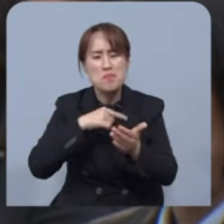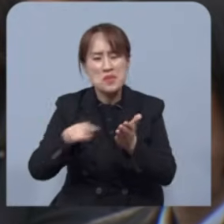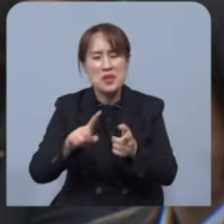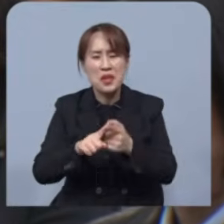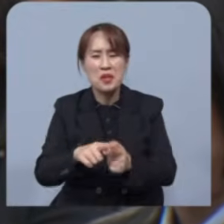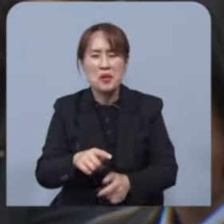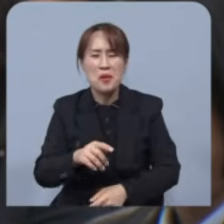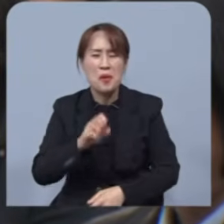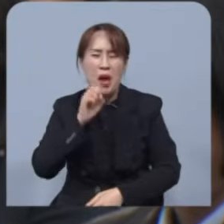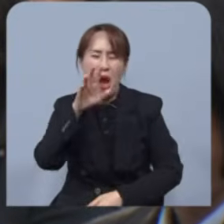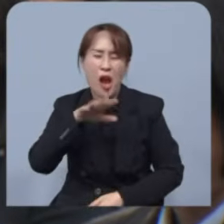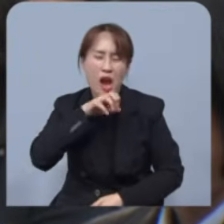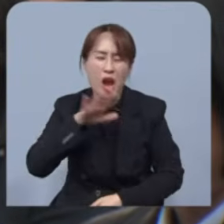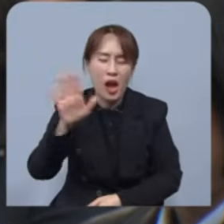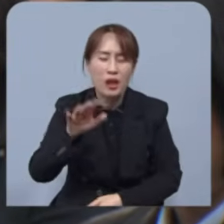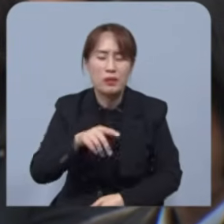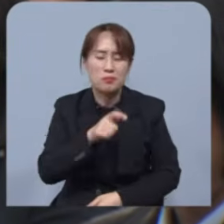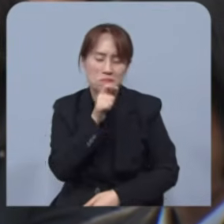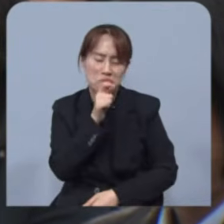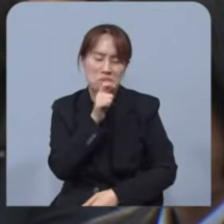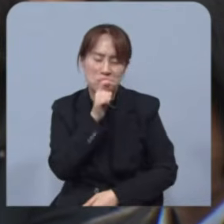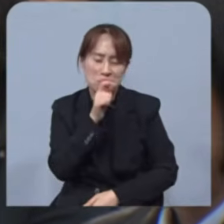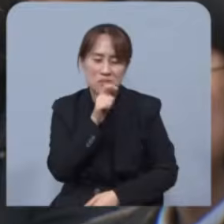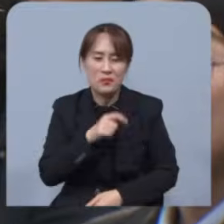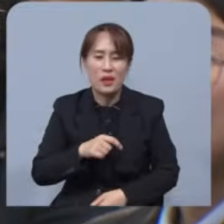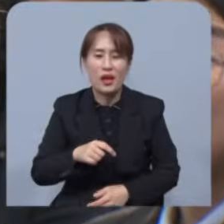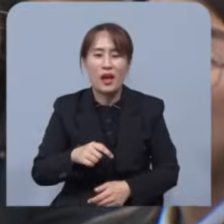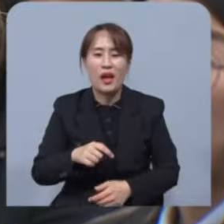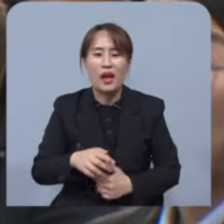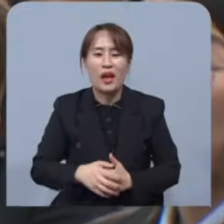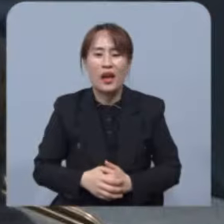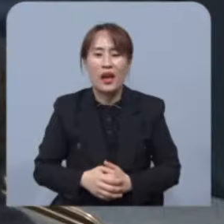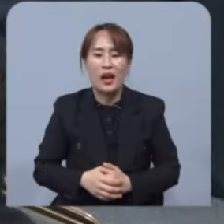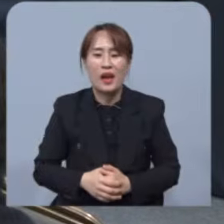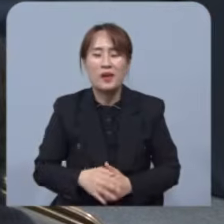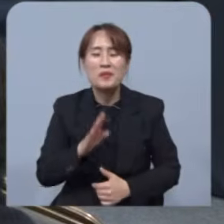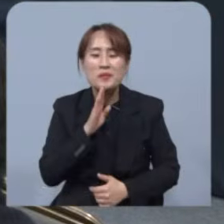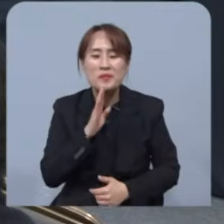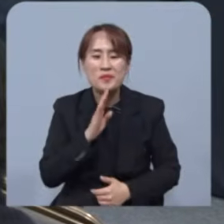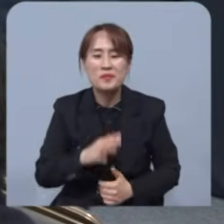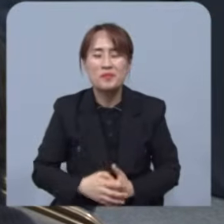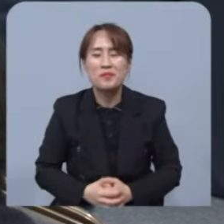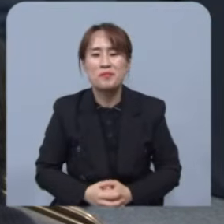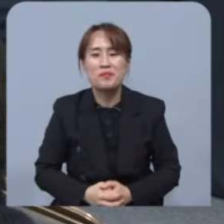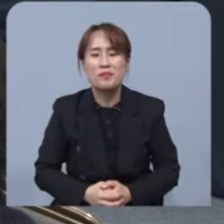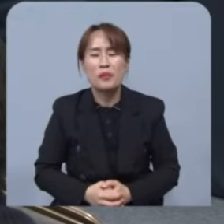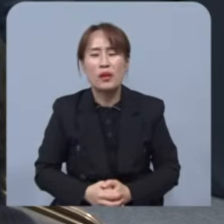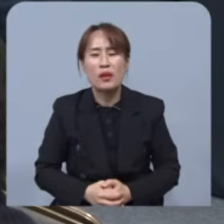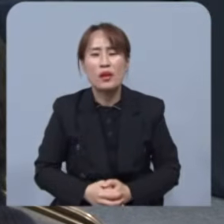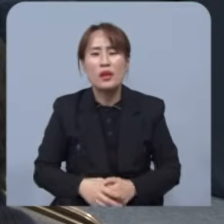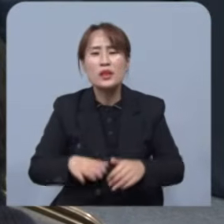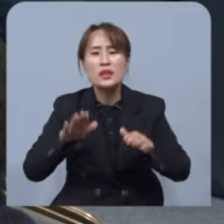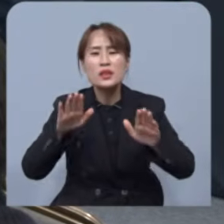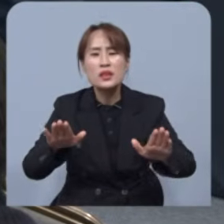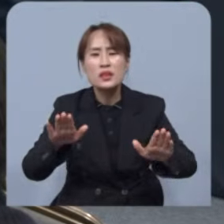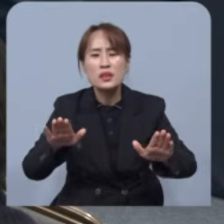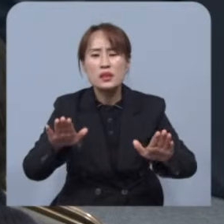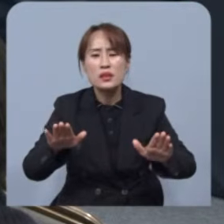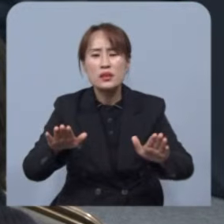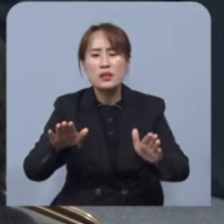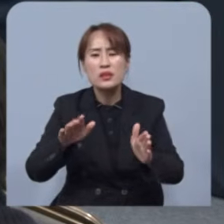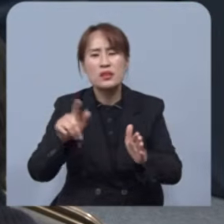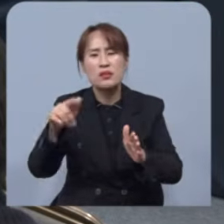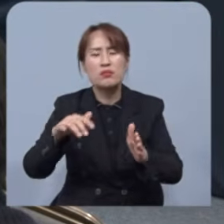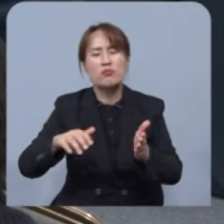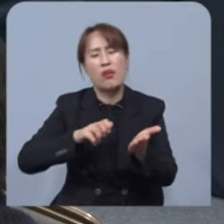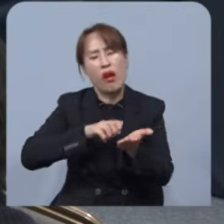얘기 안 하고 그리고 나서 얘기 안 이제 해도 속으로는 다 한다면서요. 예. 그런데 이제 지금은 나가라는 얘기도 좀